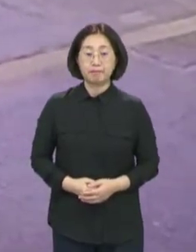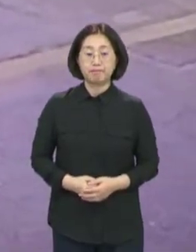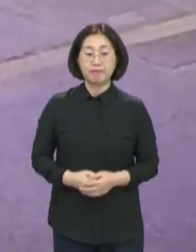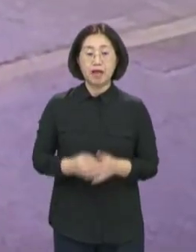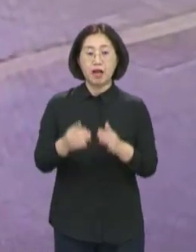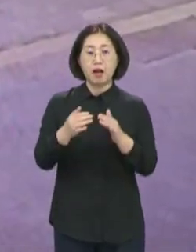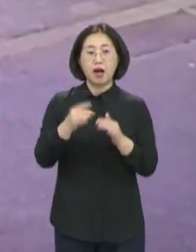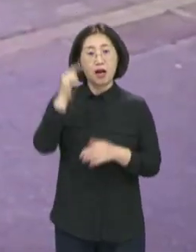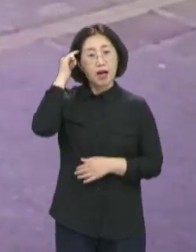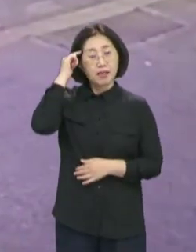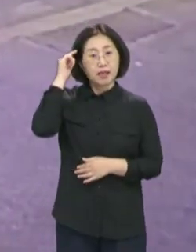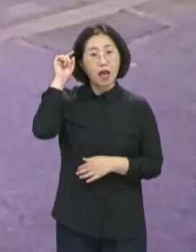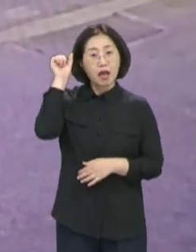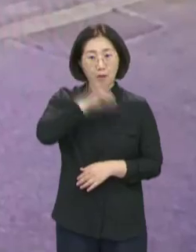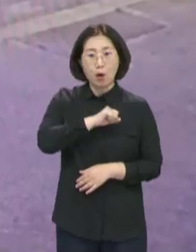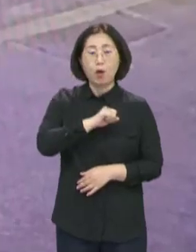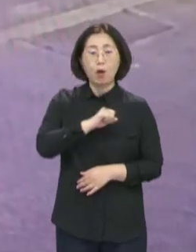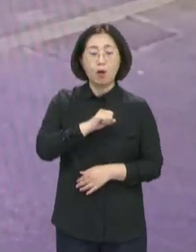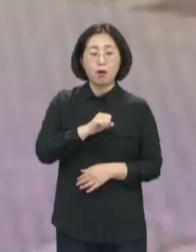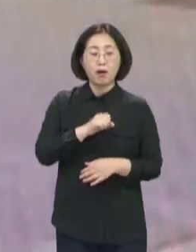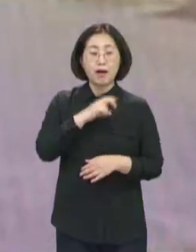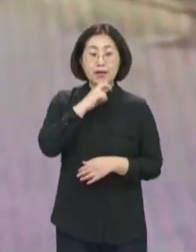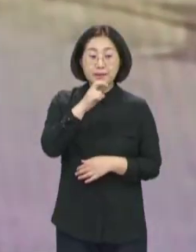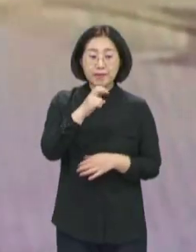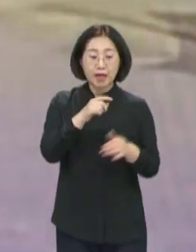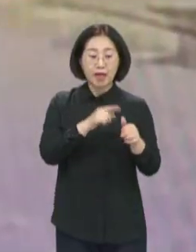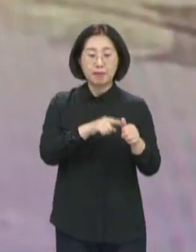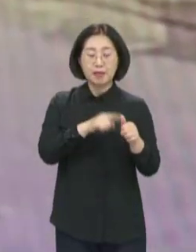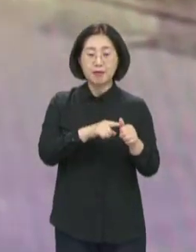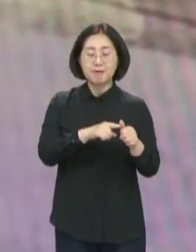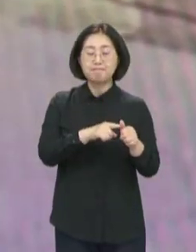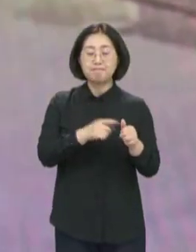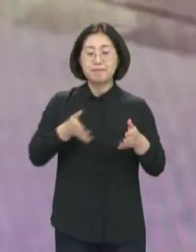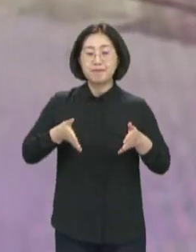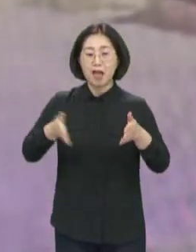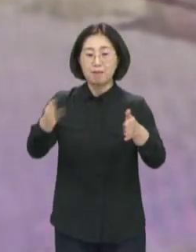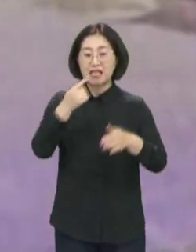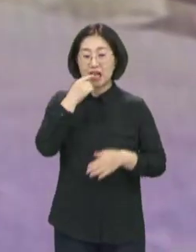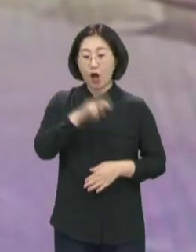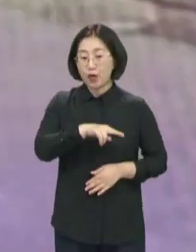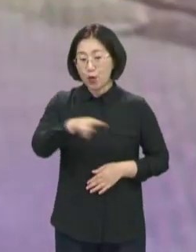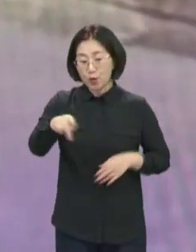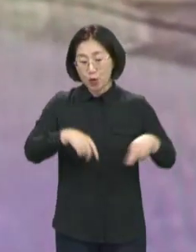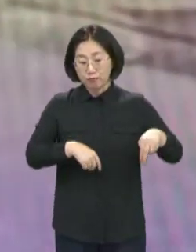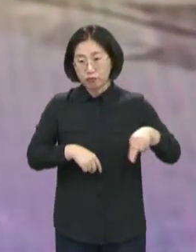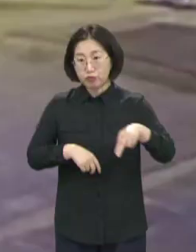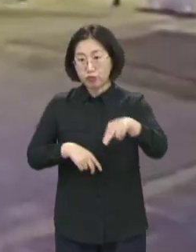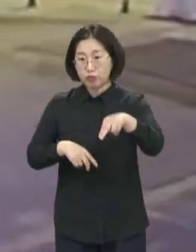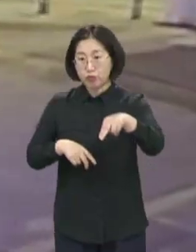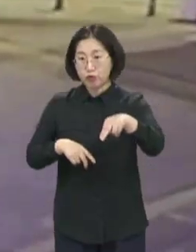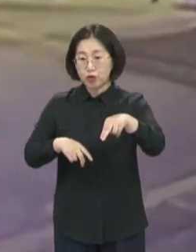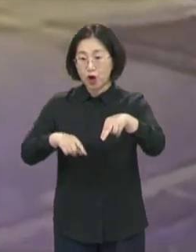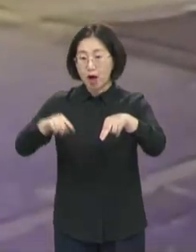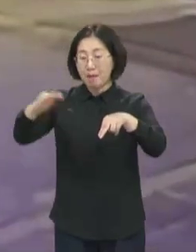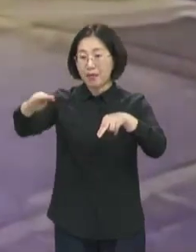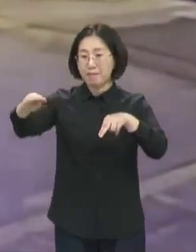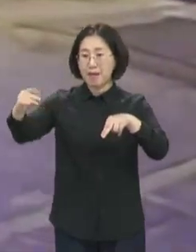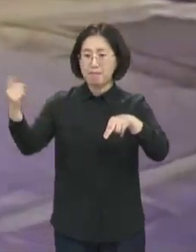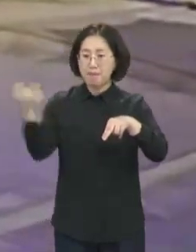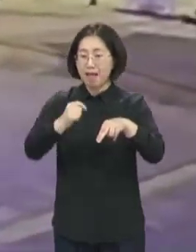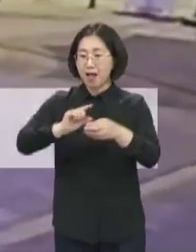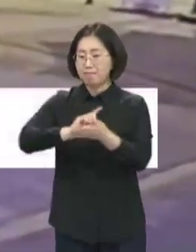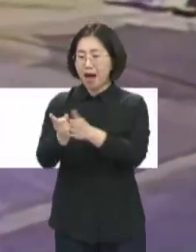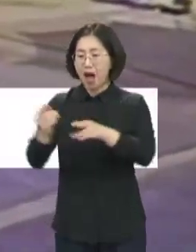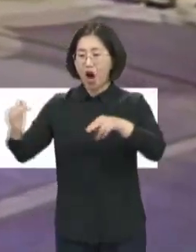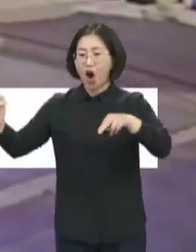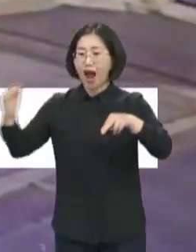인적이 드문 새벽 시간. 20대 남성이 대로변 횡단보도로 다가섭니다. 뒤이어 반대편 차선에서 빠르게